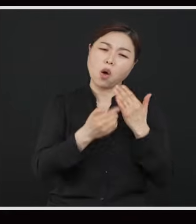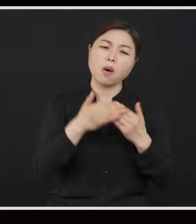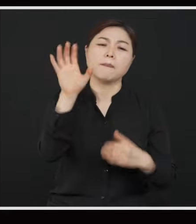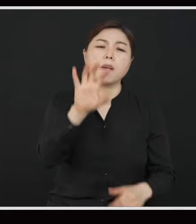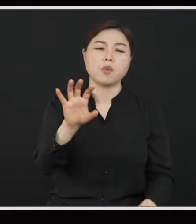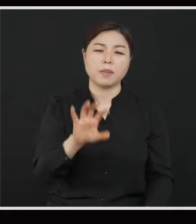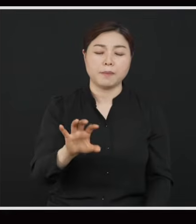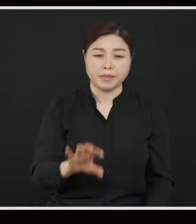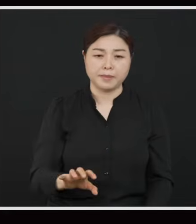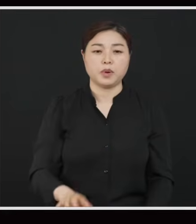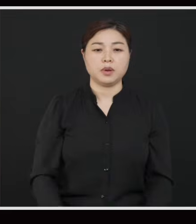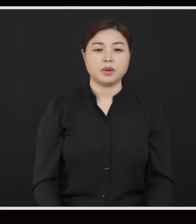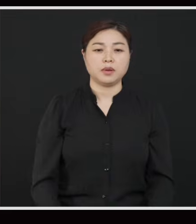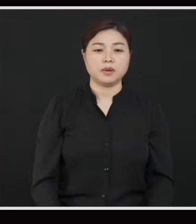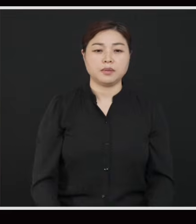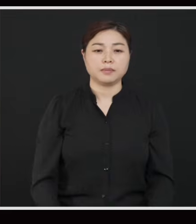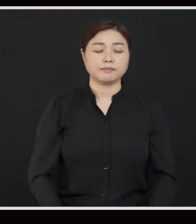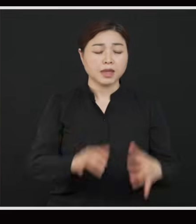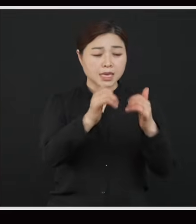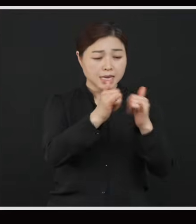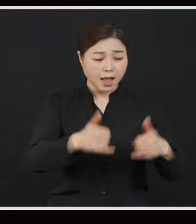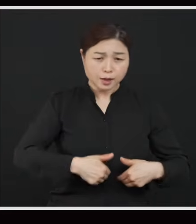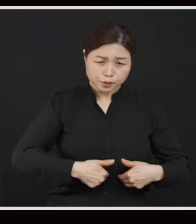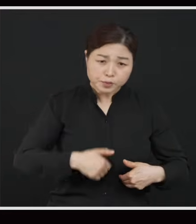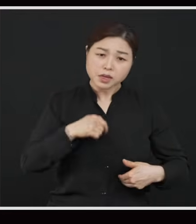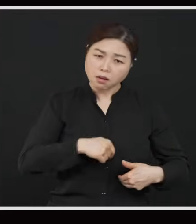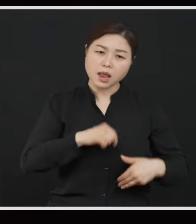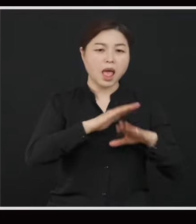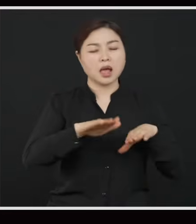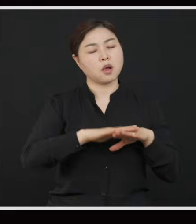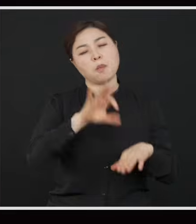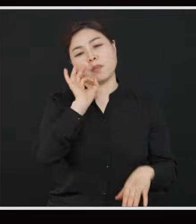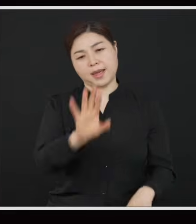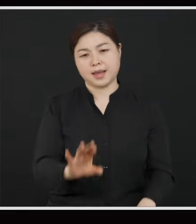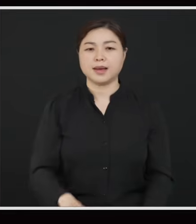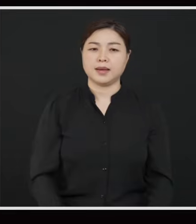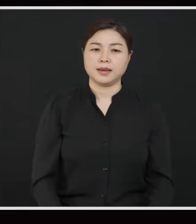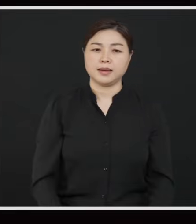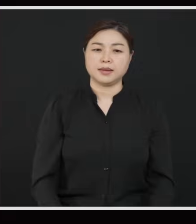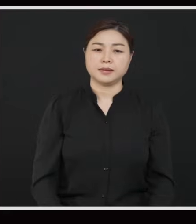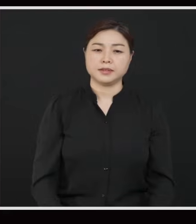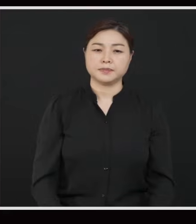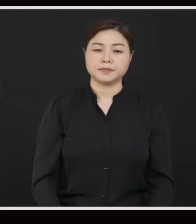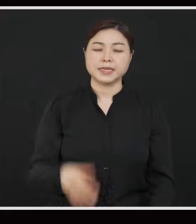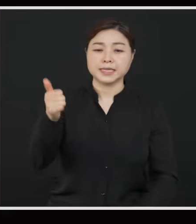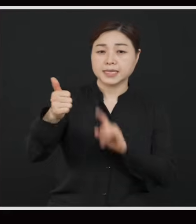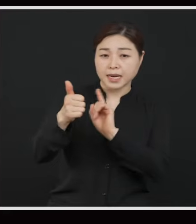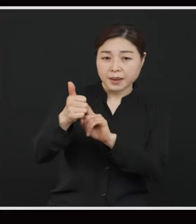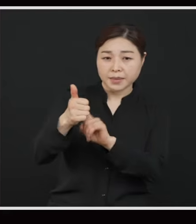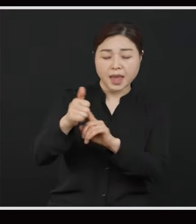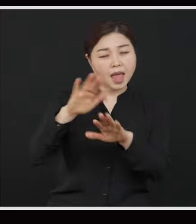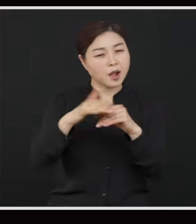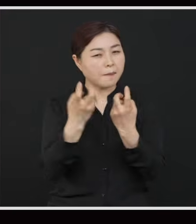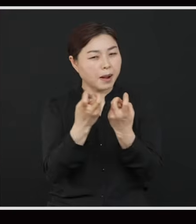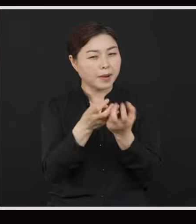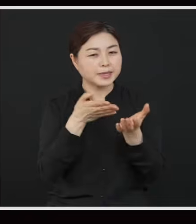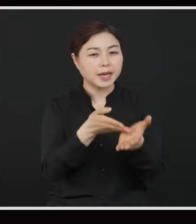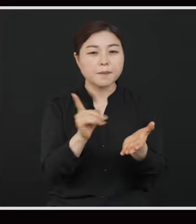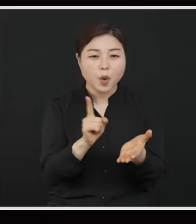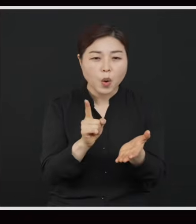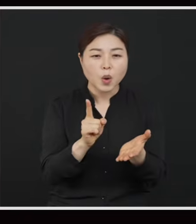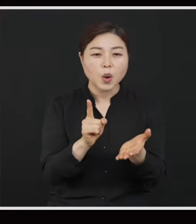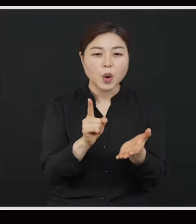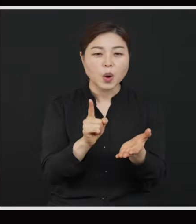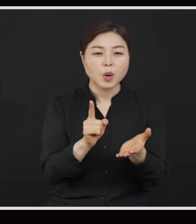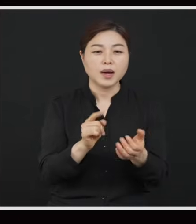인간들이 겪게 되더라. 인간의 굶주림은 해결을 할 수가 없다. 그래서 이 사람이 어떤 주장을 하냐면